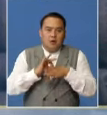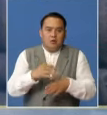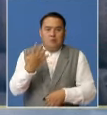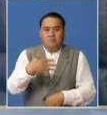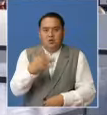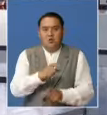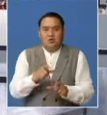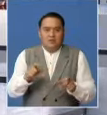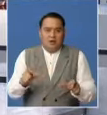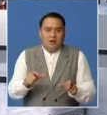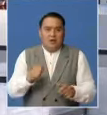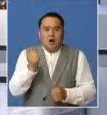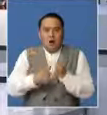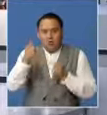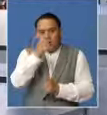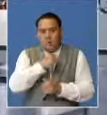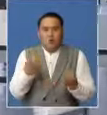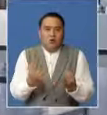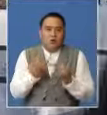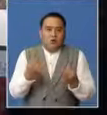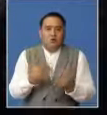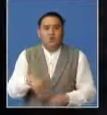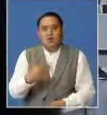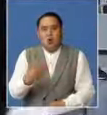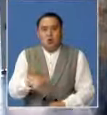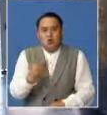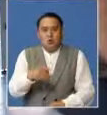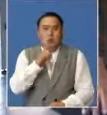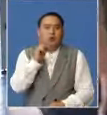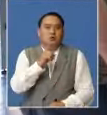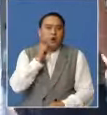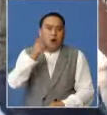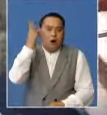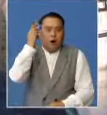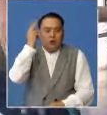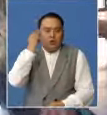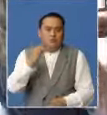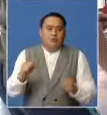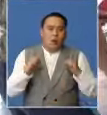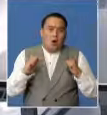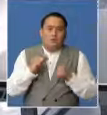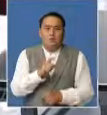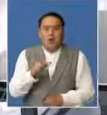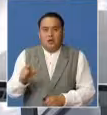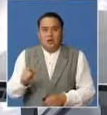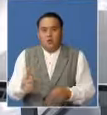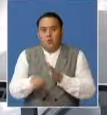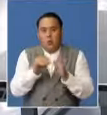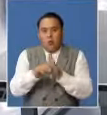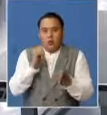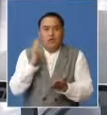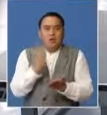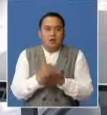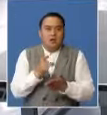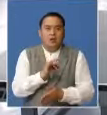приняли участие 50 человек. Из года в год растет интерес к настольному теннису у молодежи и количество спортсменов. Также есть сборная,